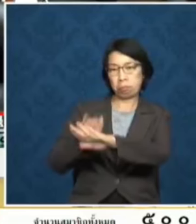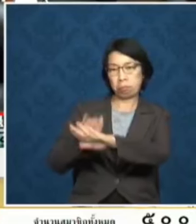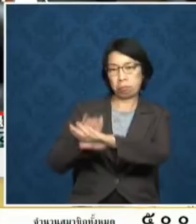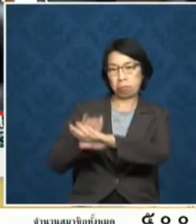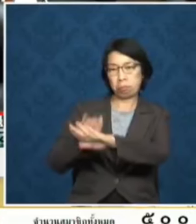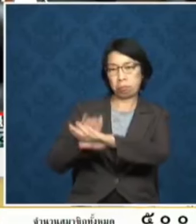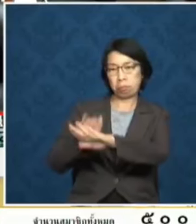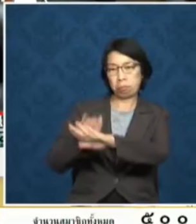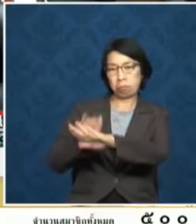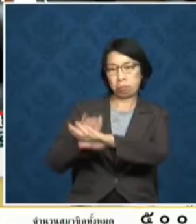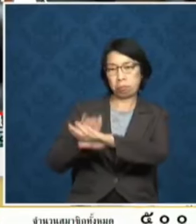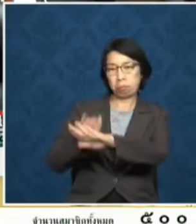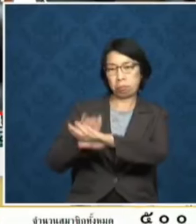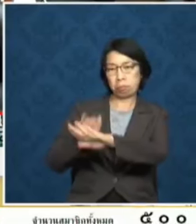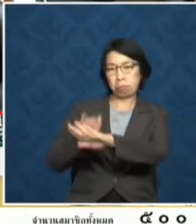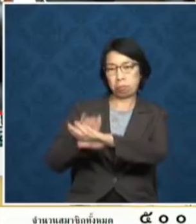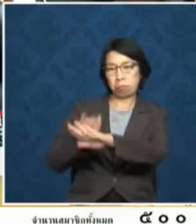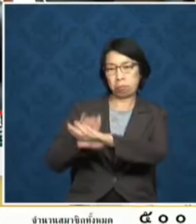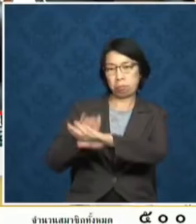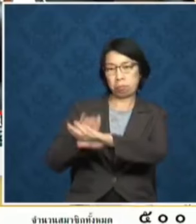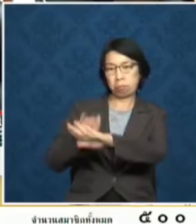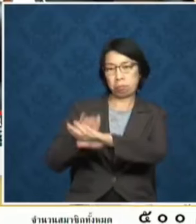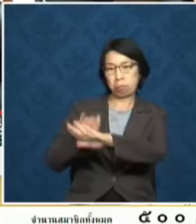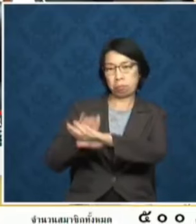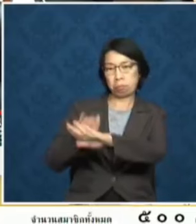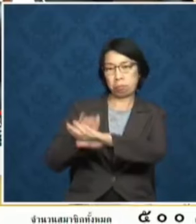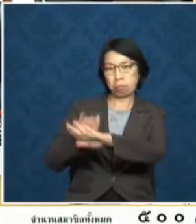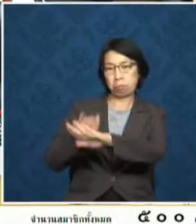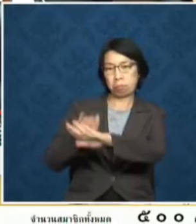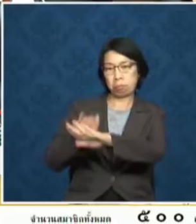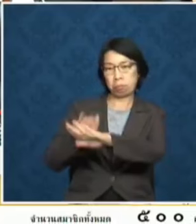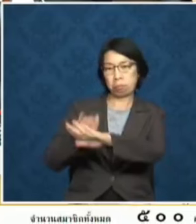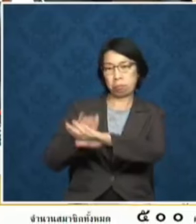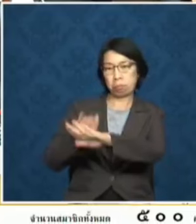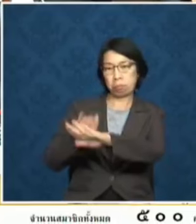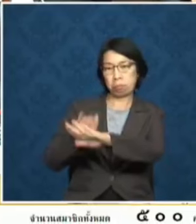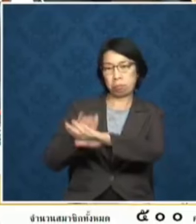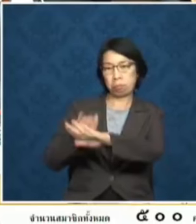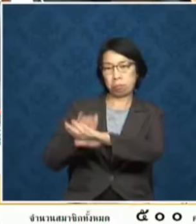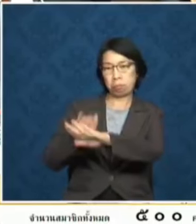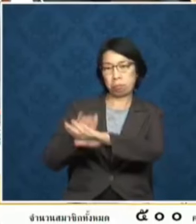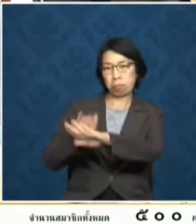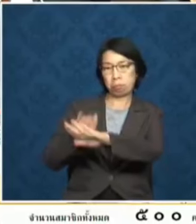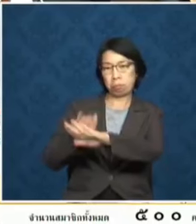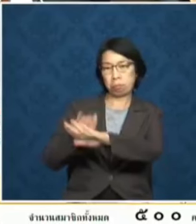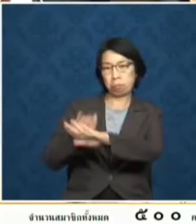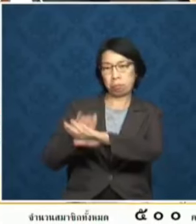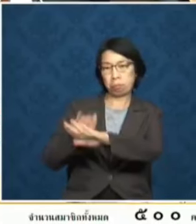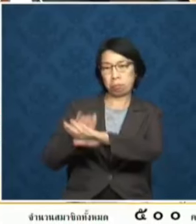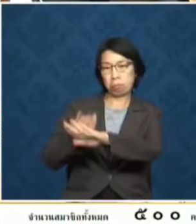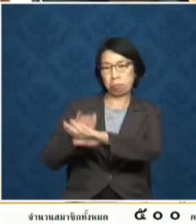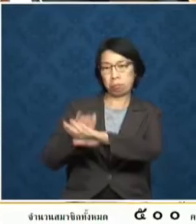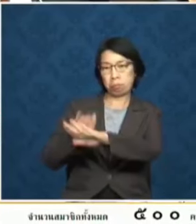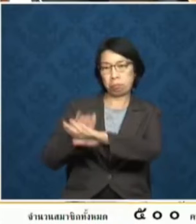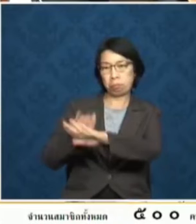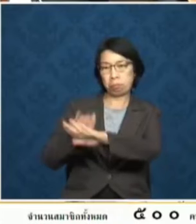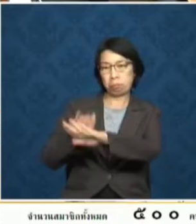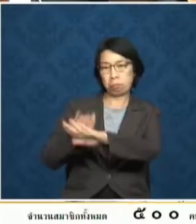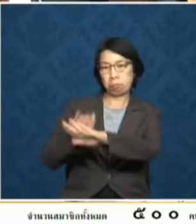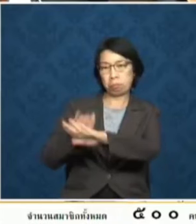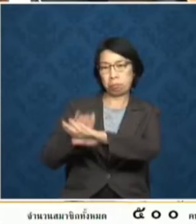แต่เดี๋ยวท่านประธานจะรู้ว่าประธานที่ชื่อวิโรจน์จะจัดการกับรัฐมนตรีที่ชื่อสุทินยังไงหลายครั้งครับที่กรรมการขอ